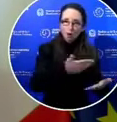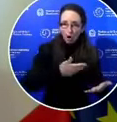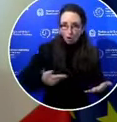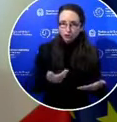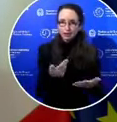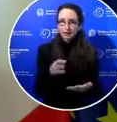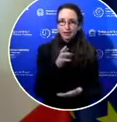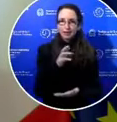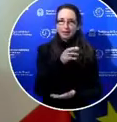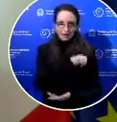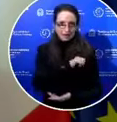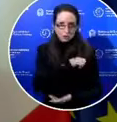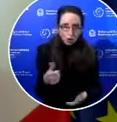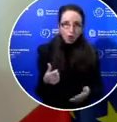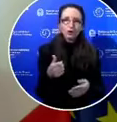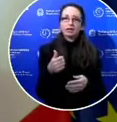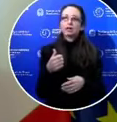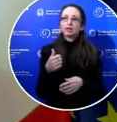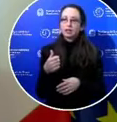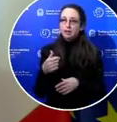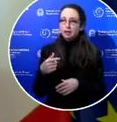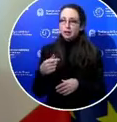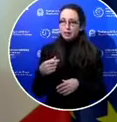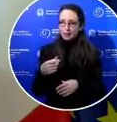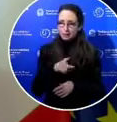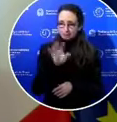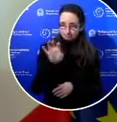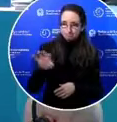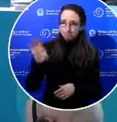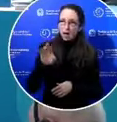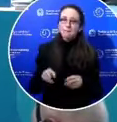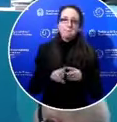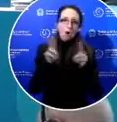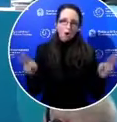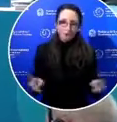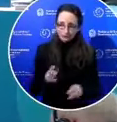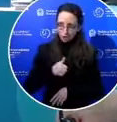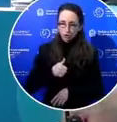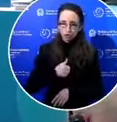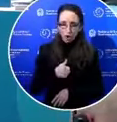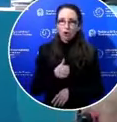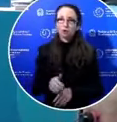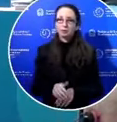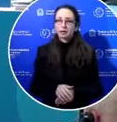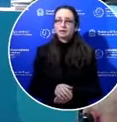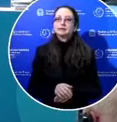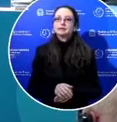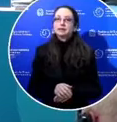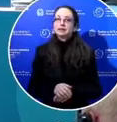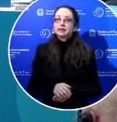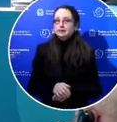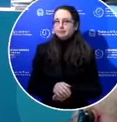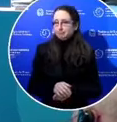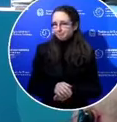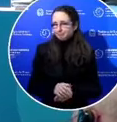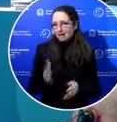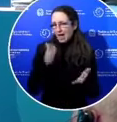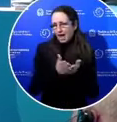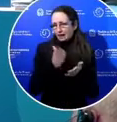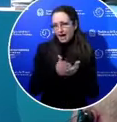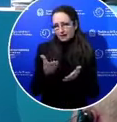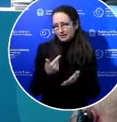le Regioni e le Province Autonome, in questa importante iniziativa che non sto a ribadire, visto che è stato detto più volte, ma da tanti anni non si svolgeva, ma